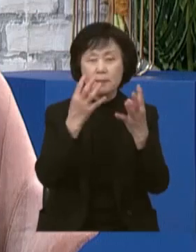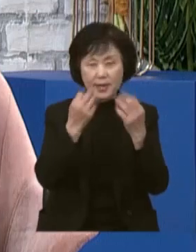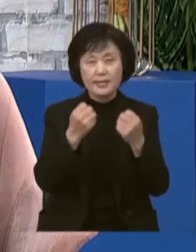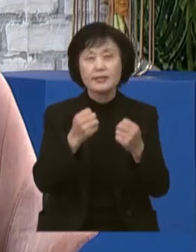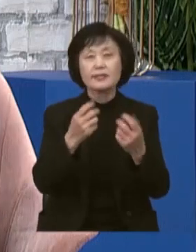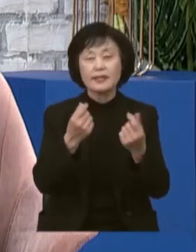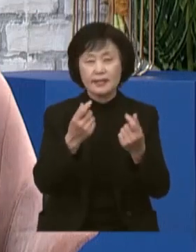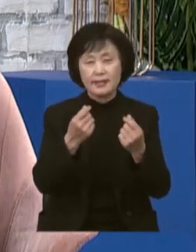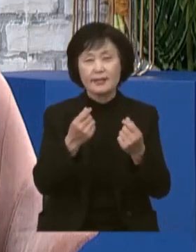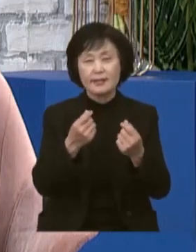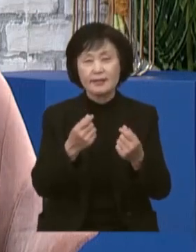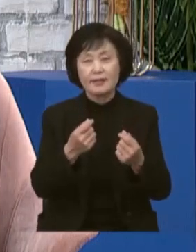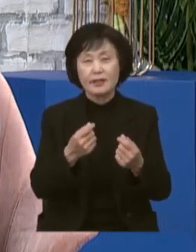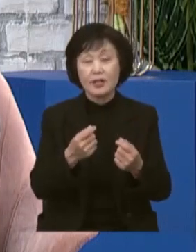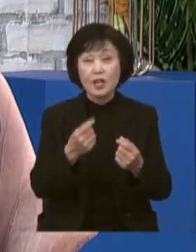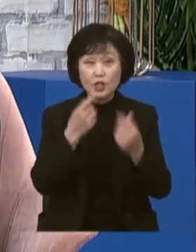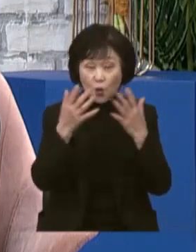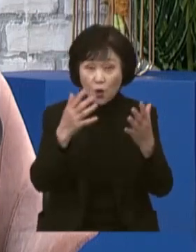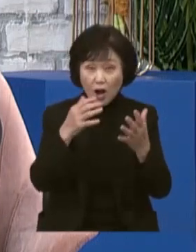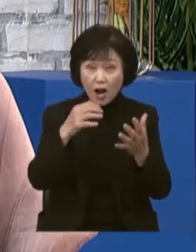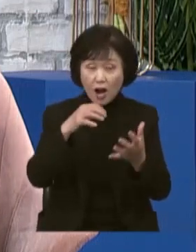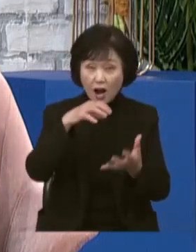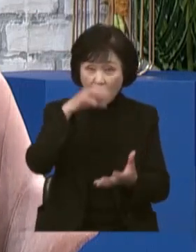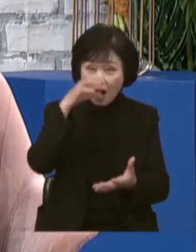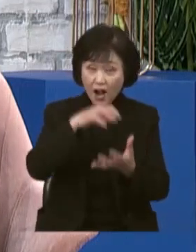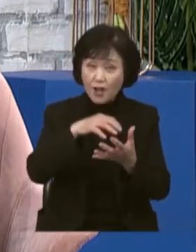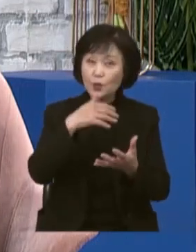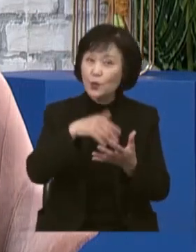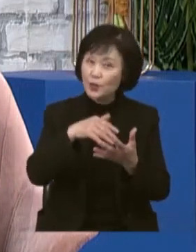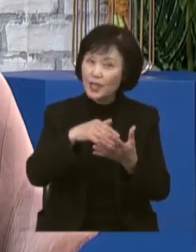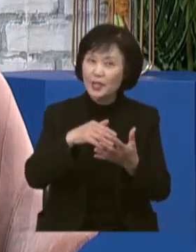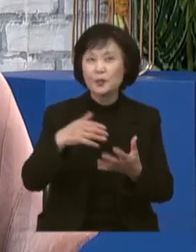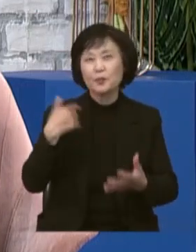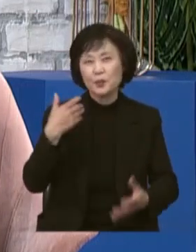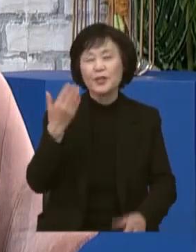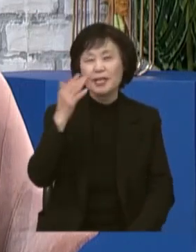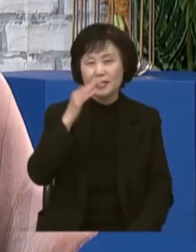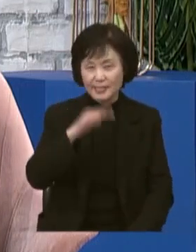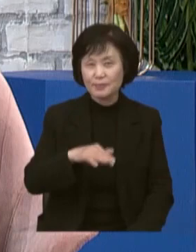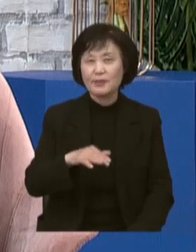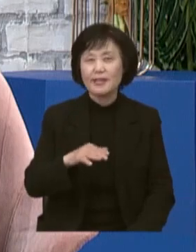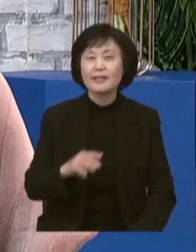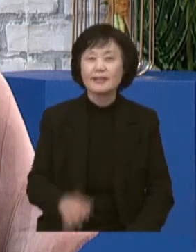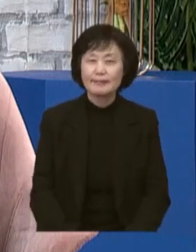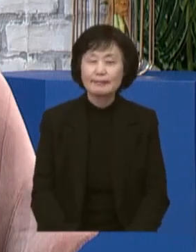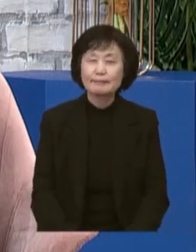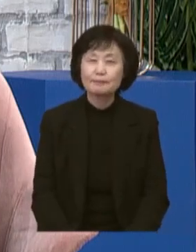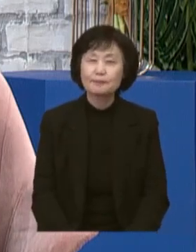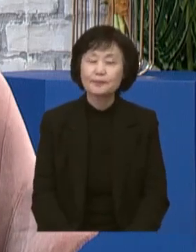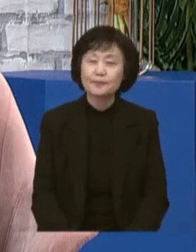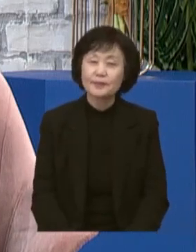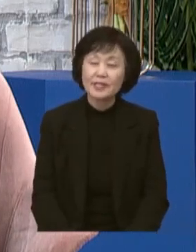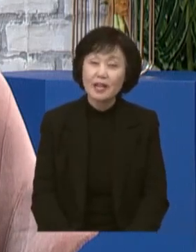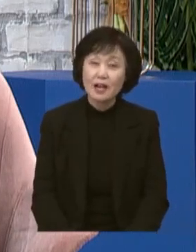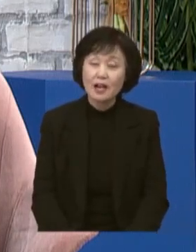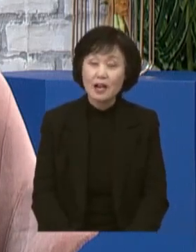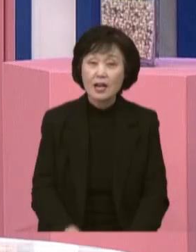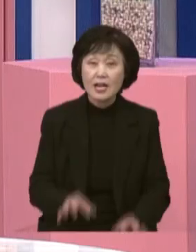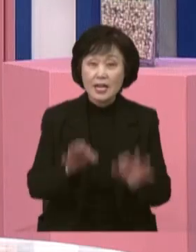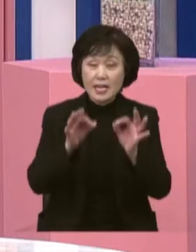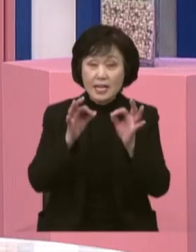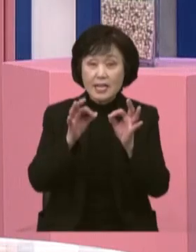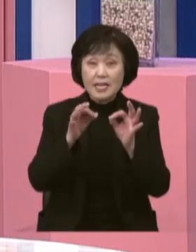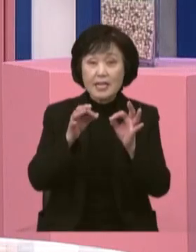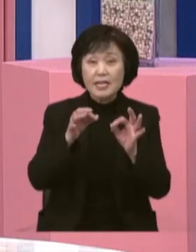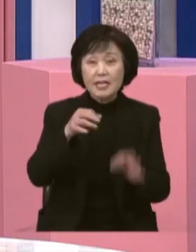네, 전부 네. 스타들이잖아요. 네. 이분들하고 하모니라는 선교단체를 사랑의 하모니. 네. 아, 이게 뭐예요? 사랑의 하모니. 그러니까 이제